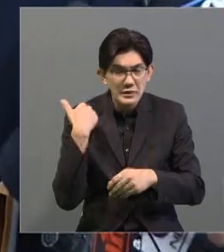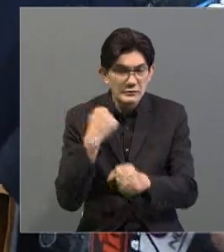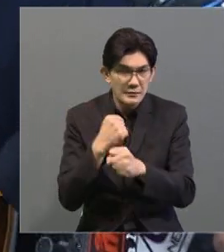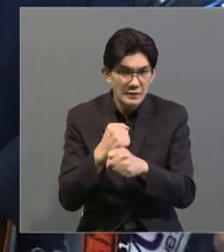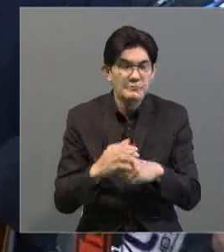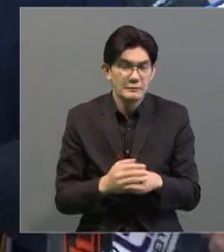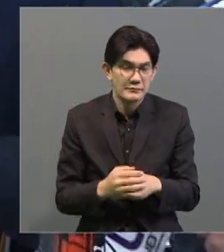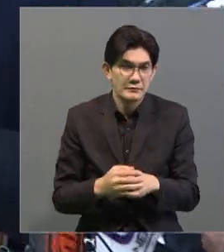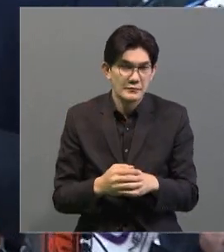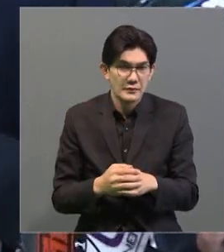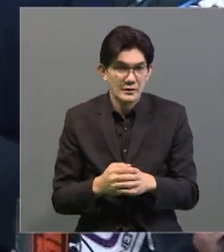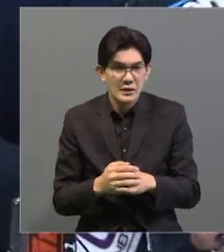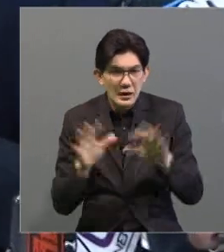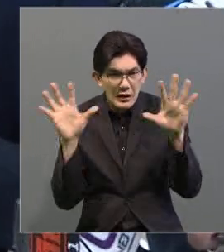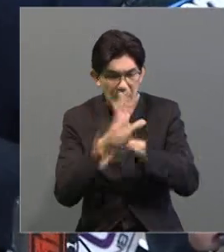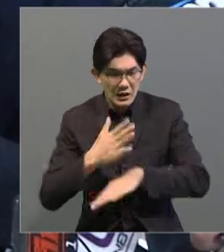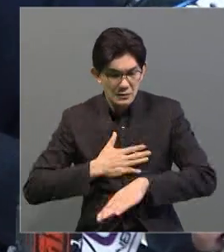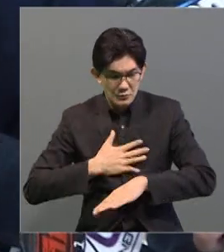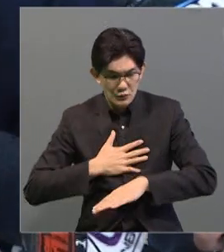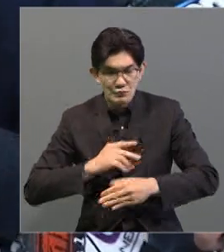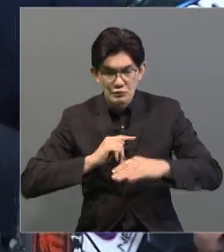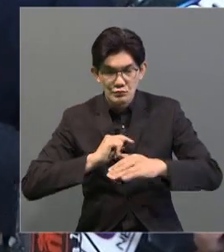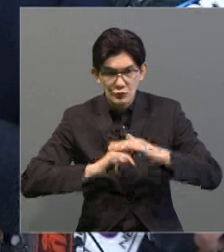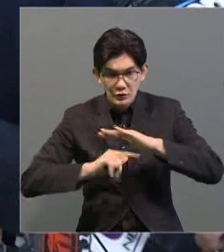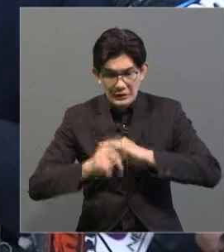เอาไปตัดต่อใหม่ทำให้มันมีลักษณะว่าผมเนี่ยเป็นพรีเซนเตอร์